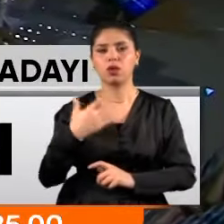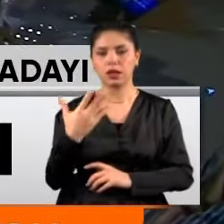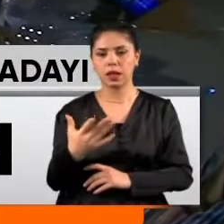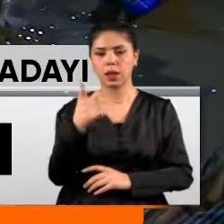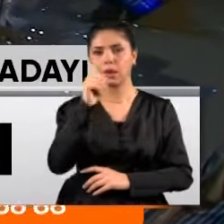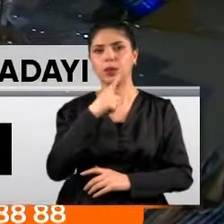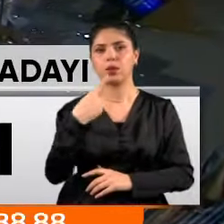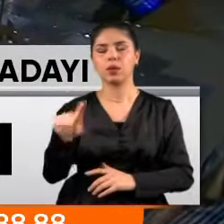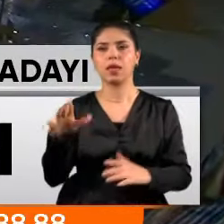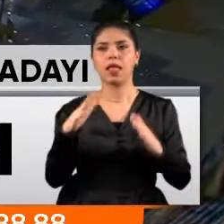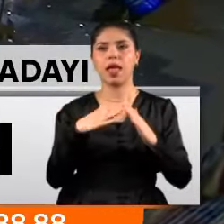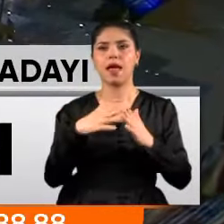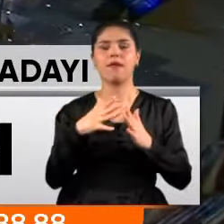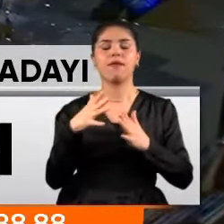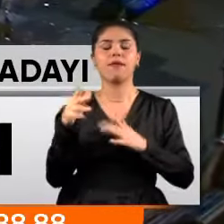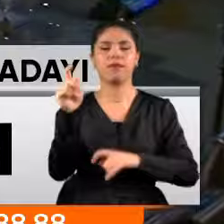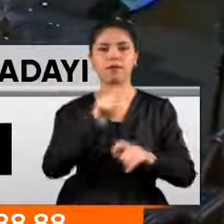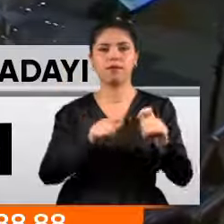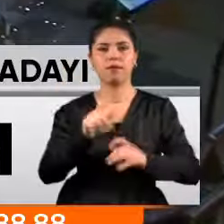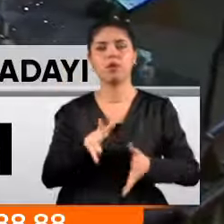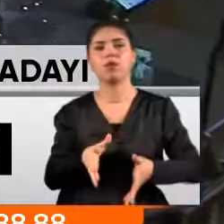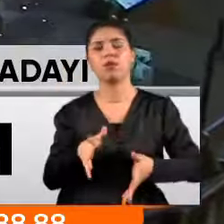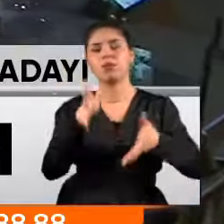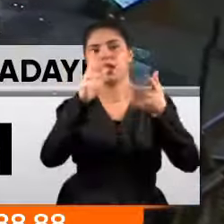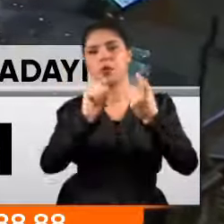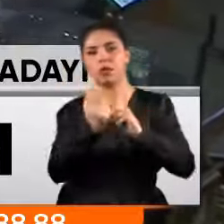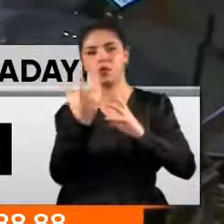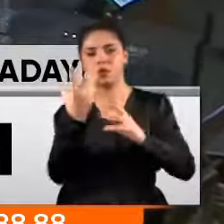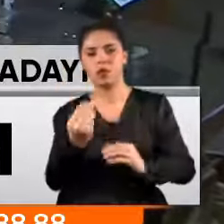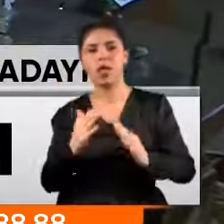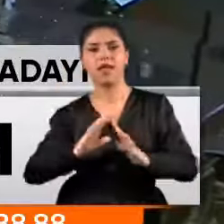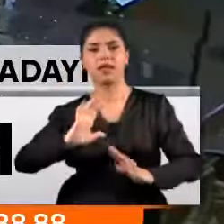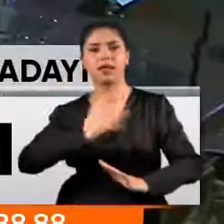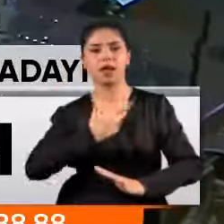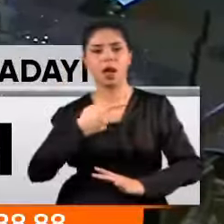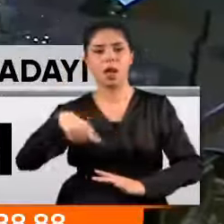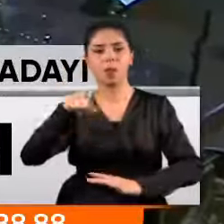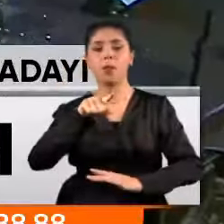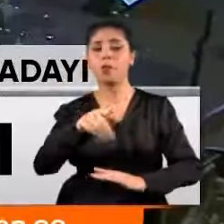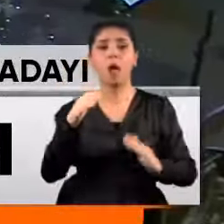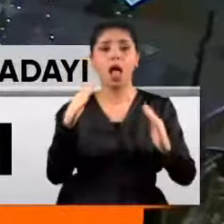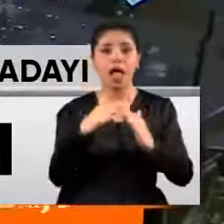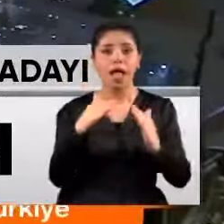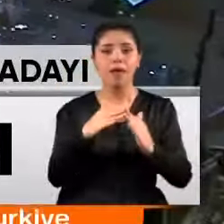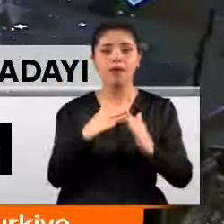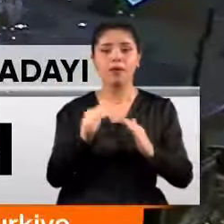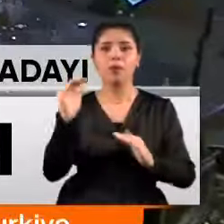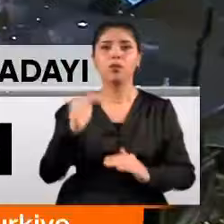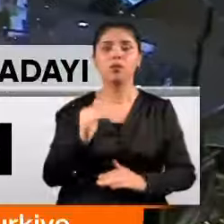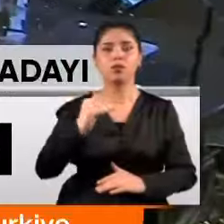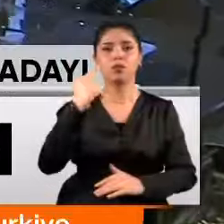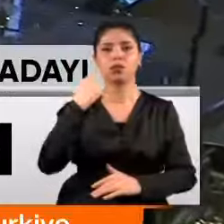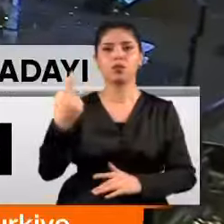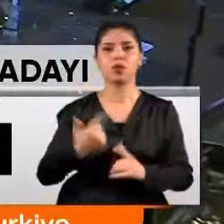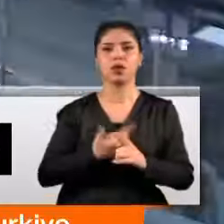bin sosyal konut üreterek dönüşüme girecek yuva sahiplerine bu konutları çok düşük